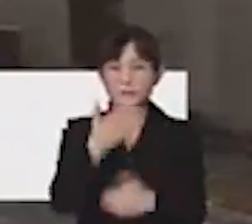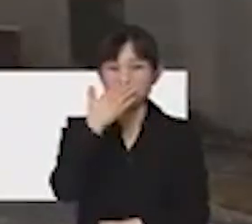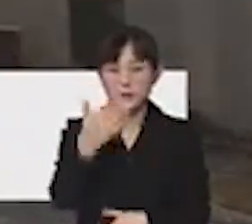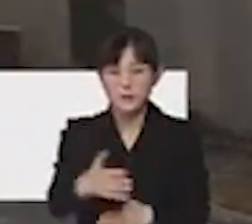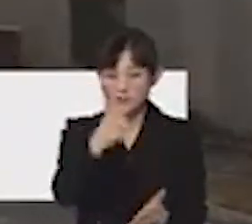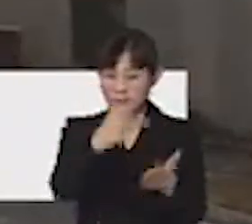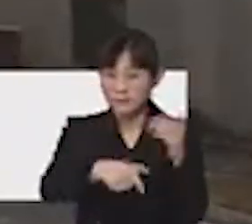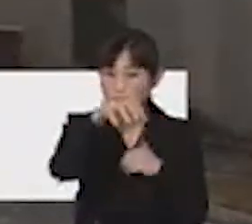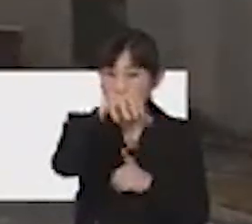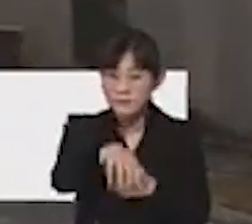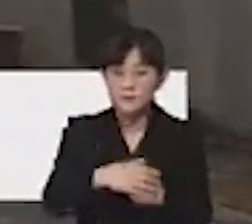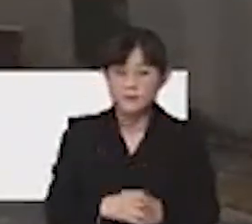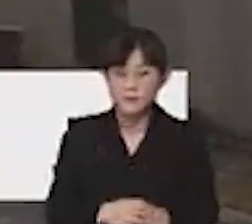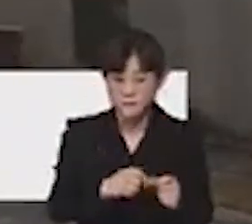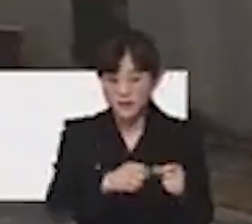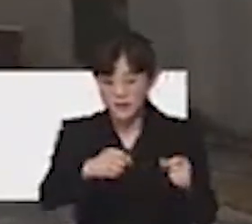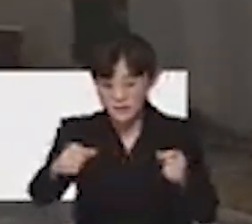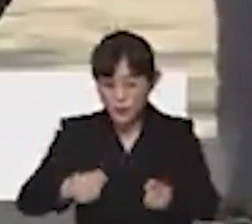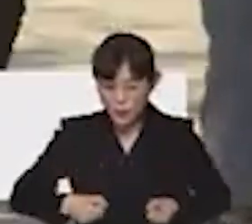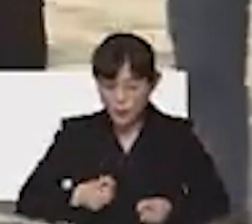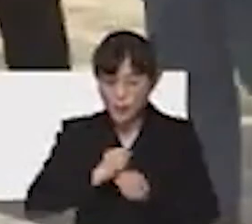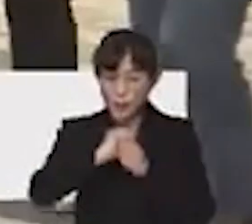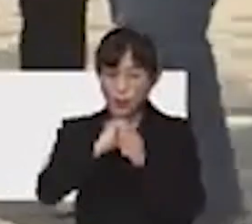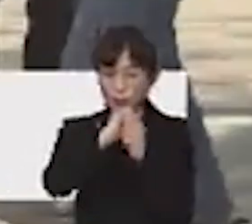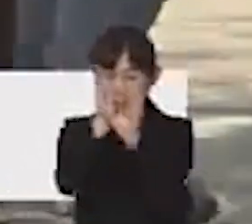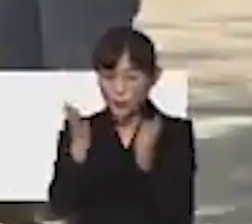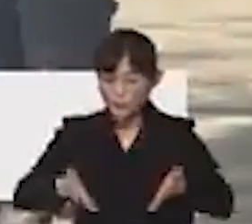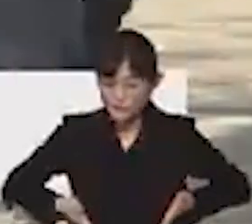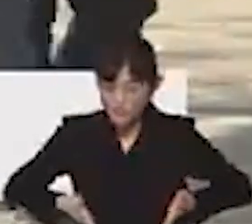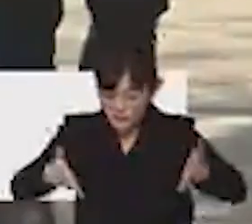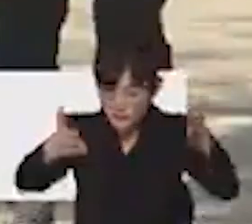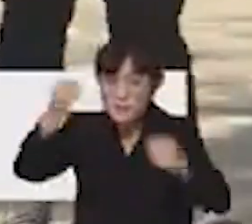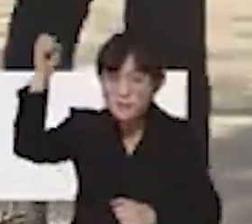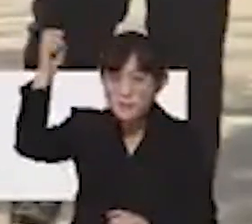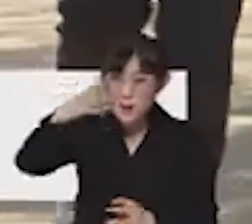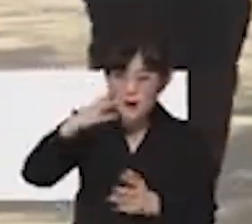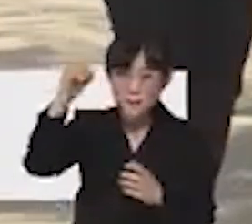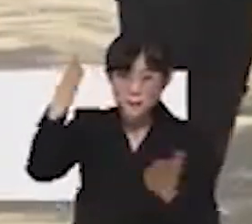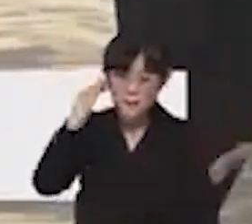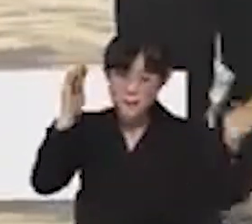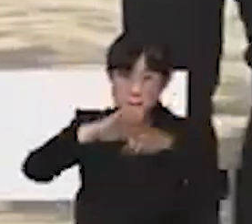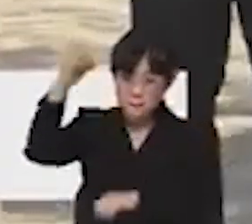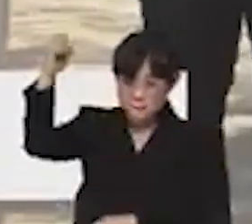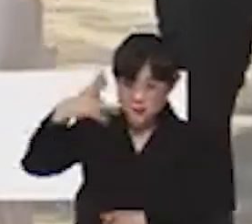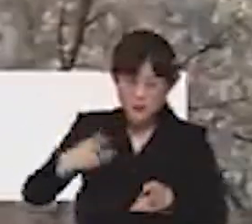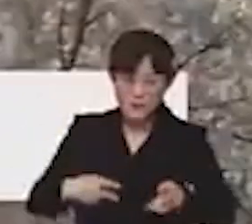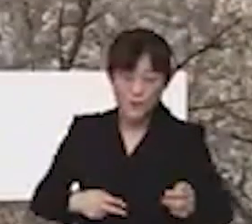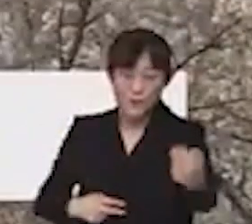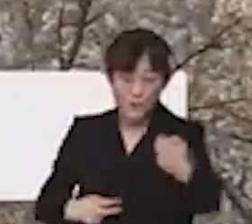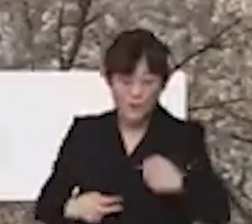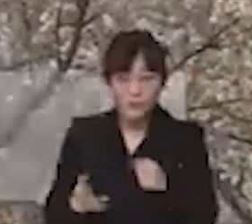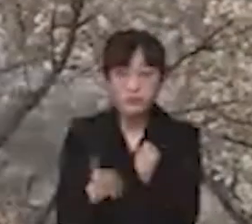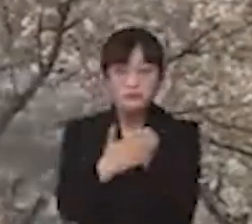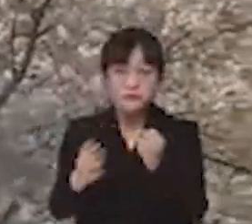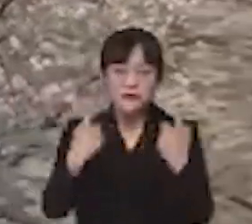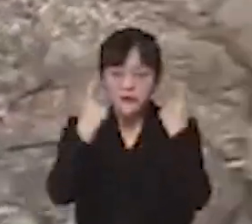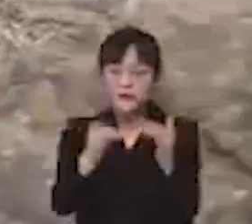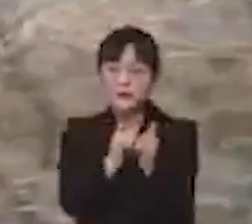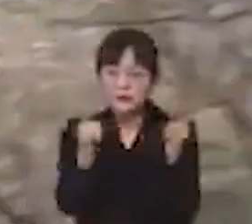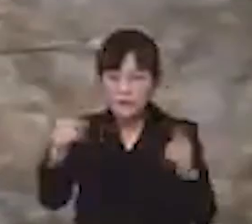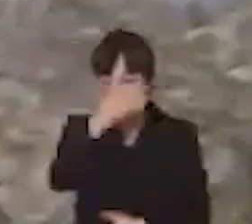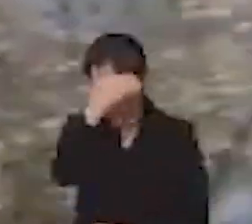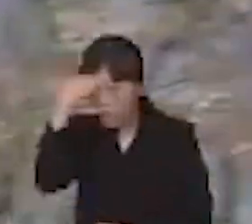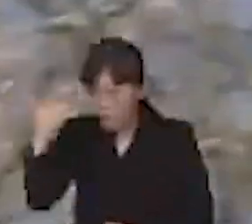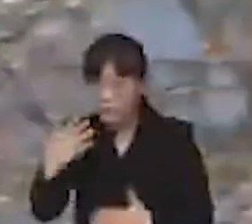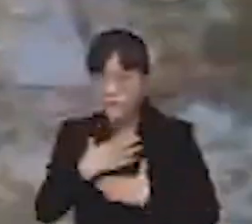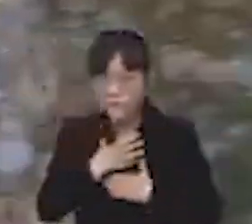강진군 군동면에서 작천면을 잇는 30리 벚꽃길엔 야간 경관 조명이 설치되고 셔틀버스도 운행돼 관광객들에게